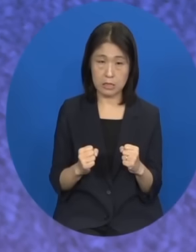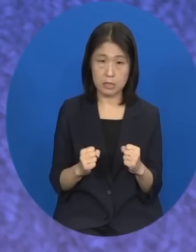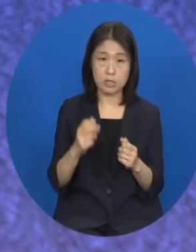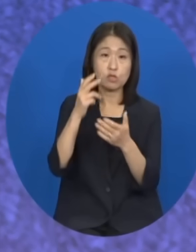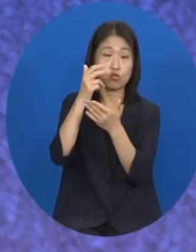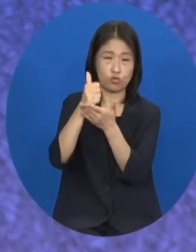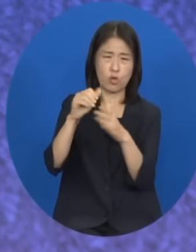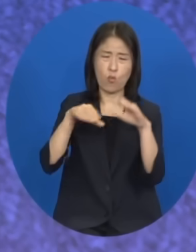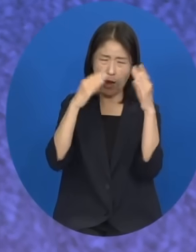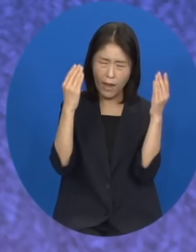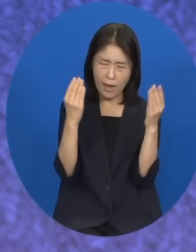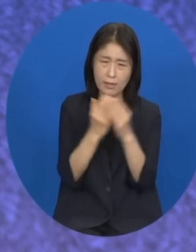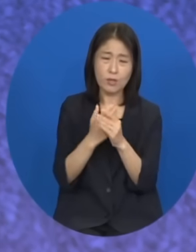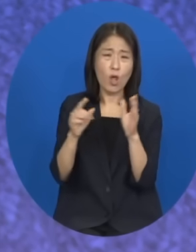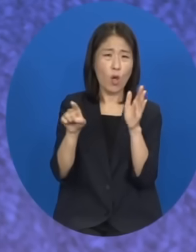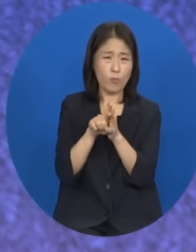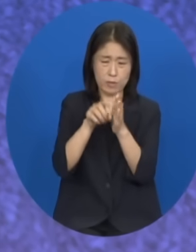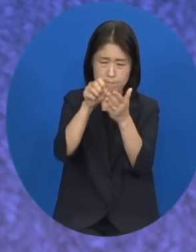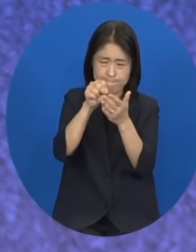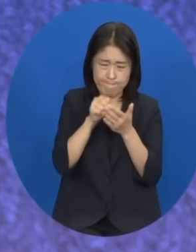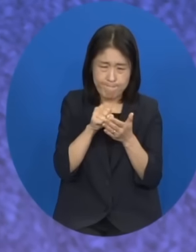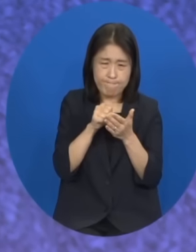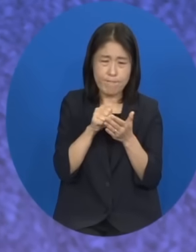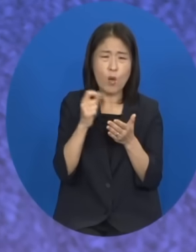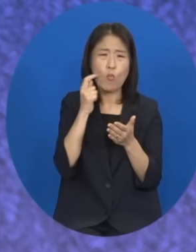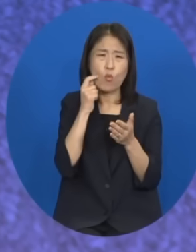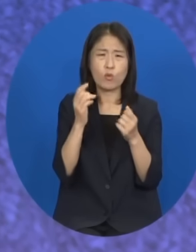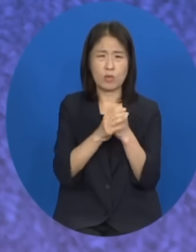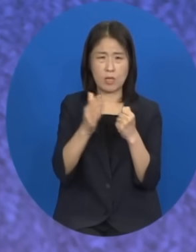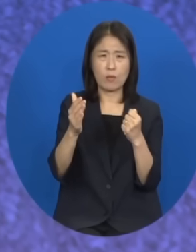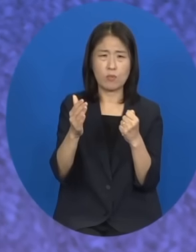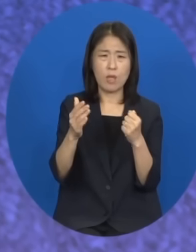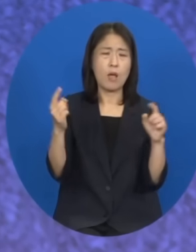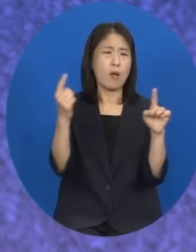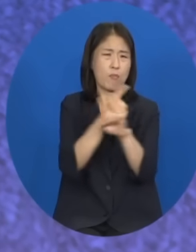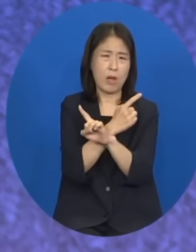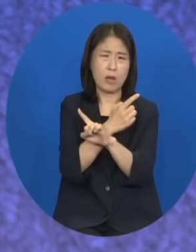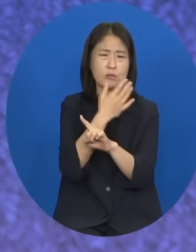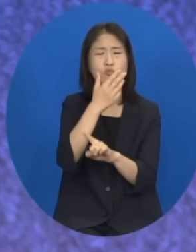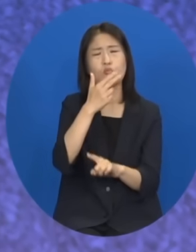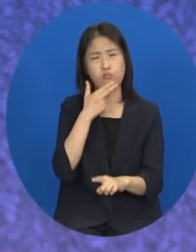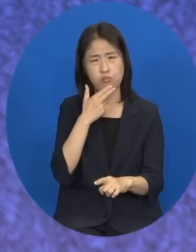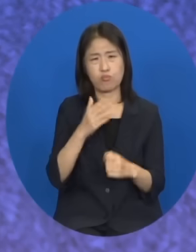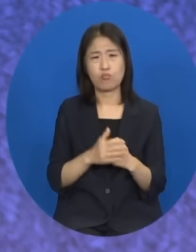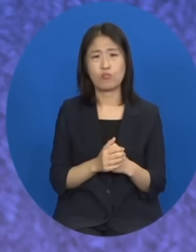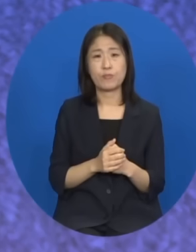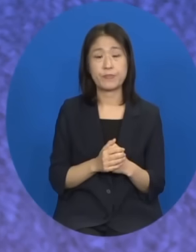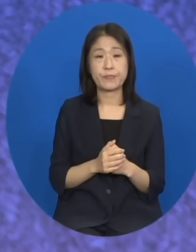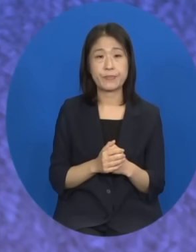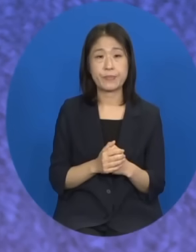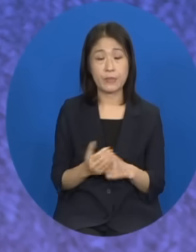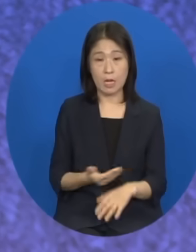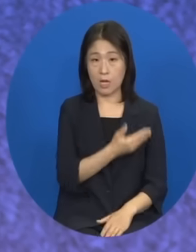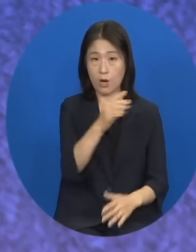않으니까. 여러분 안에 착한 일을 시작하신 분이 주님이세요.